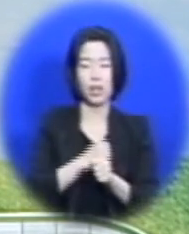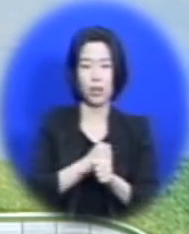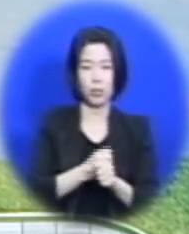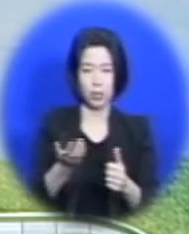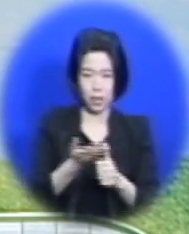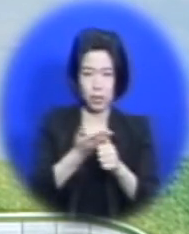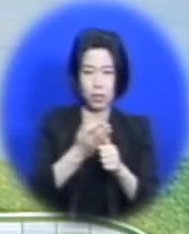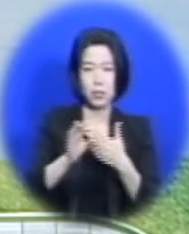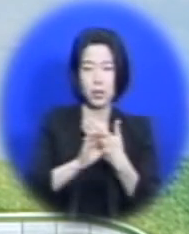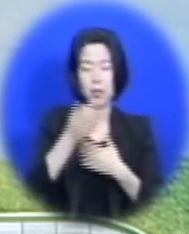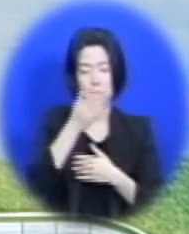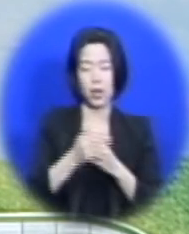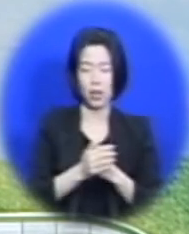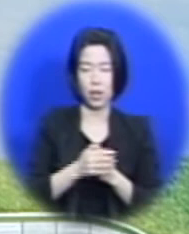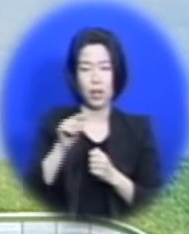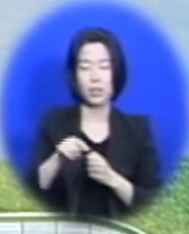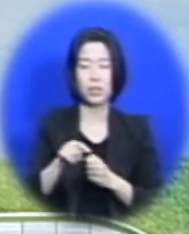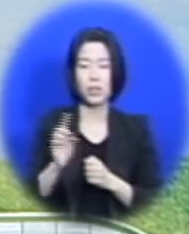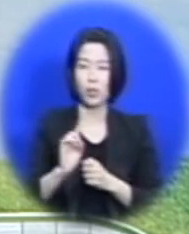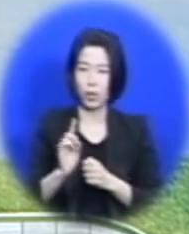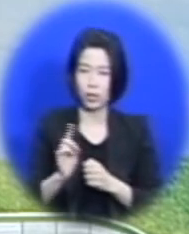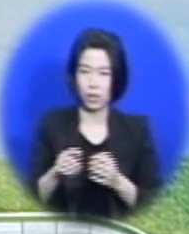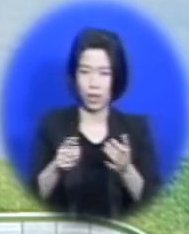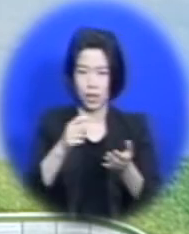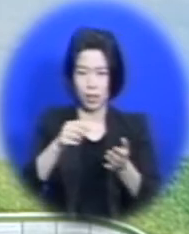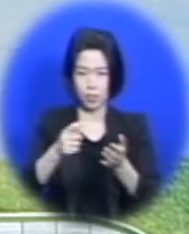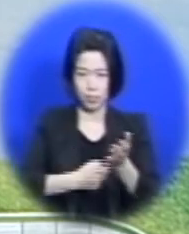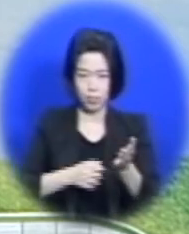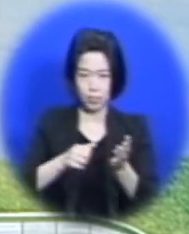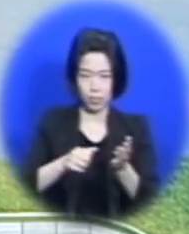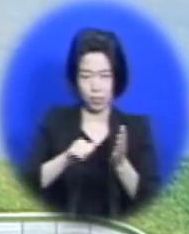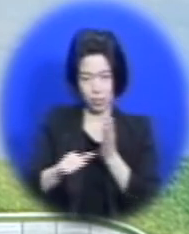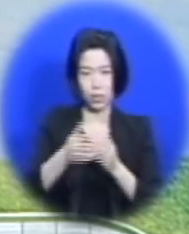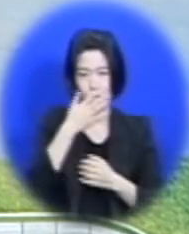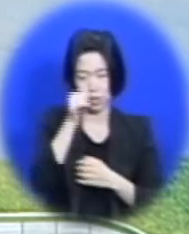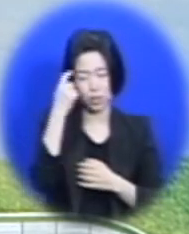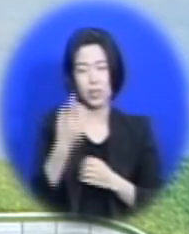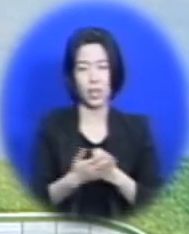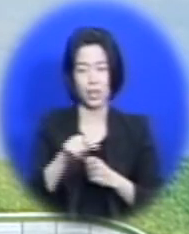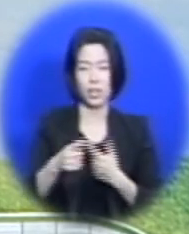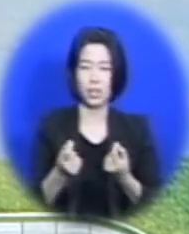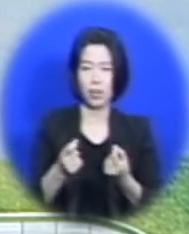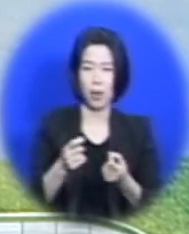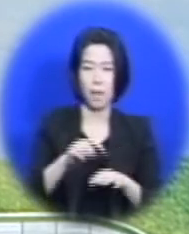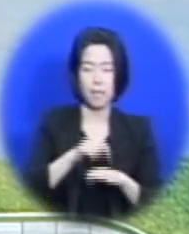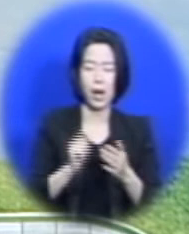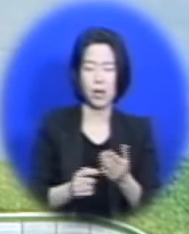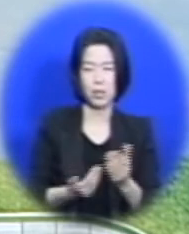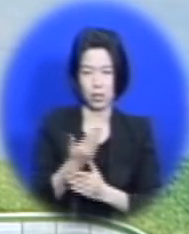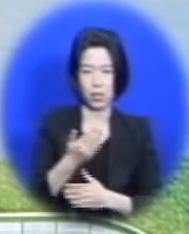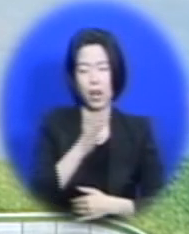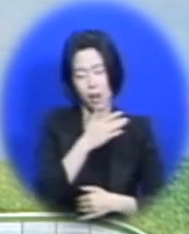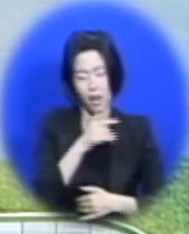되지. 그렇다고 어떻게 아이를 낙태를 시키냐. 그런 마음이 들어요. 아,